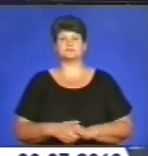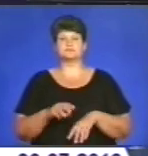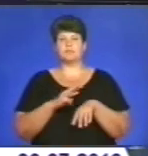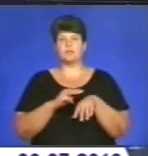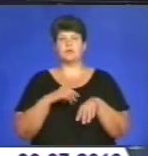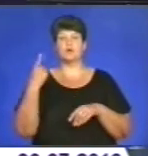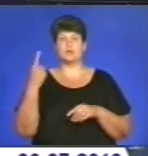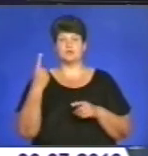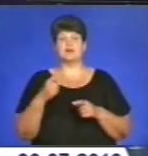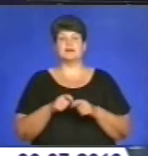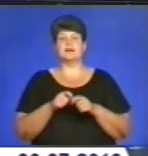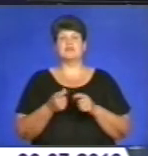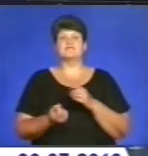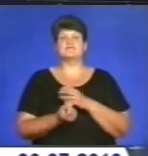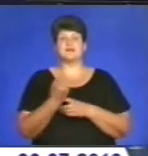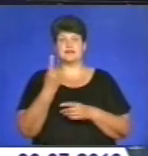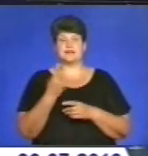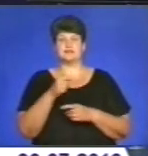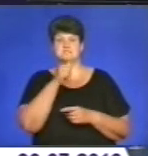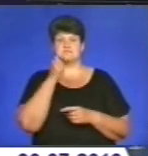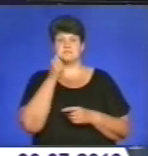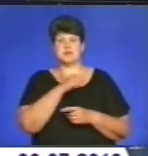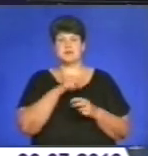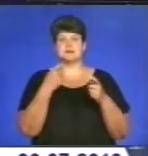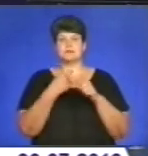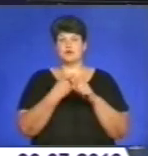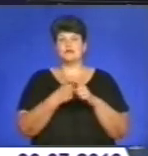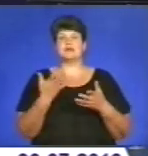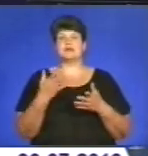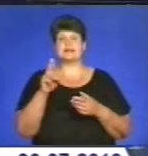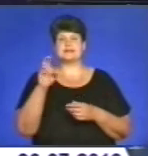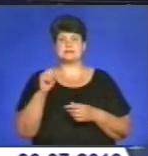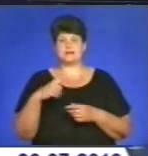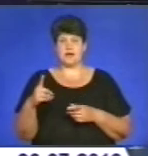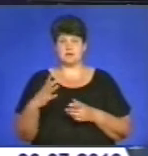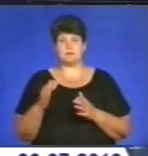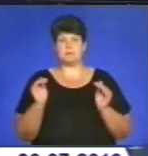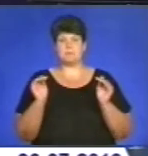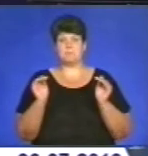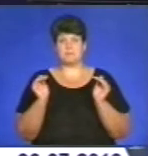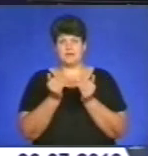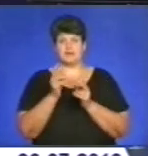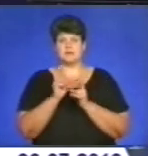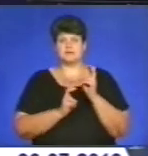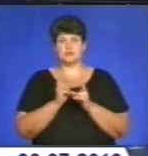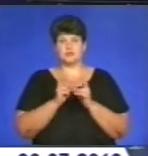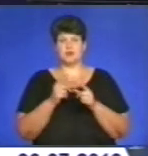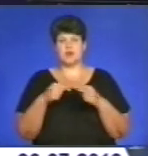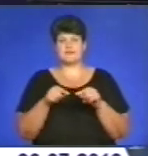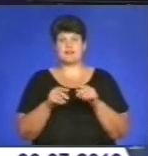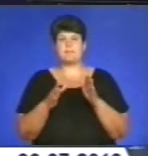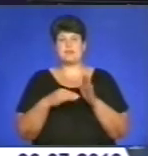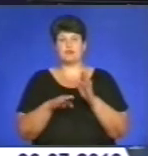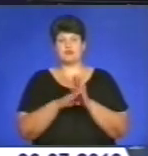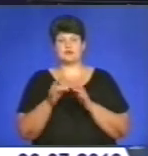Правоохоронці області викрили підпільний спиртовий цех. Мінізаводи з виробництва алкоголю організували у Підволочиському районі.